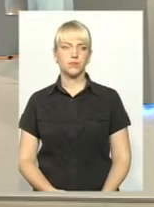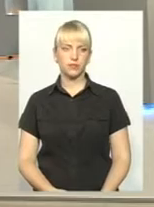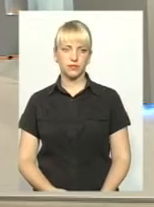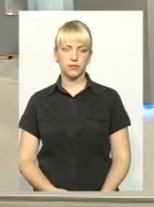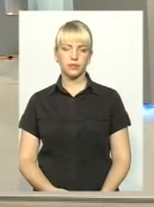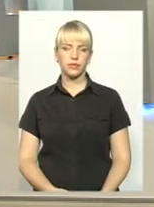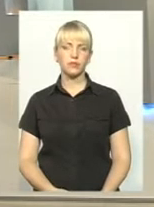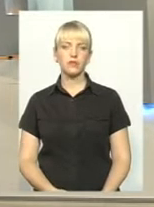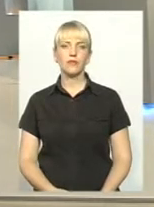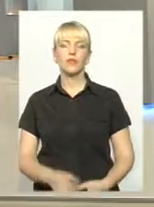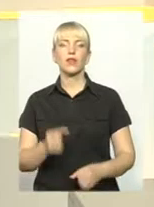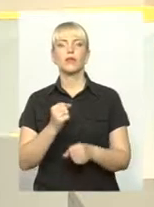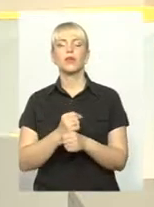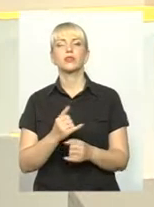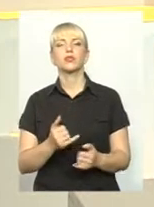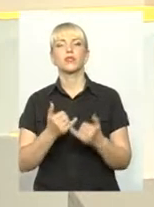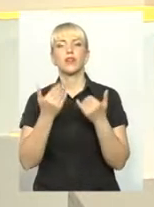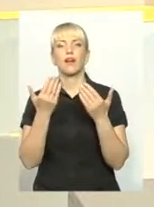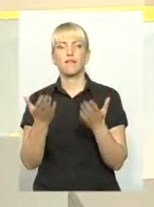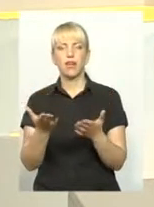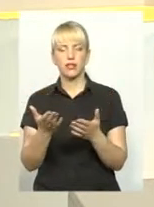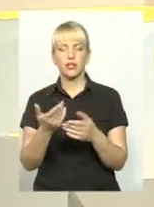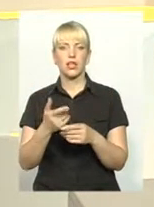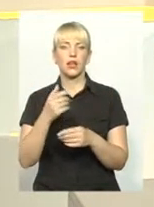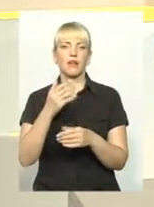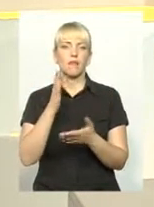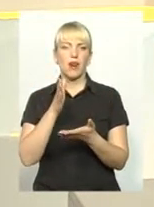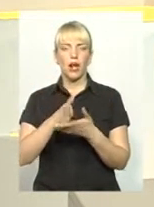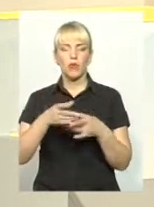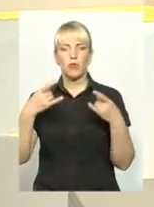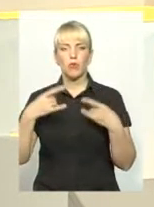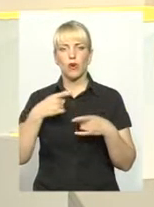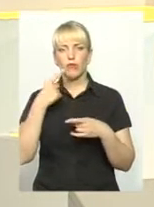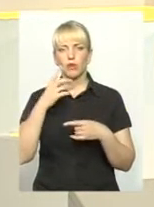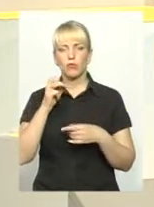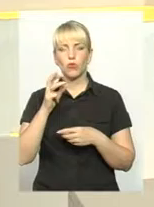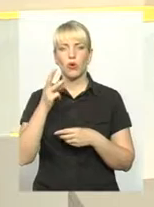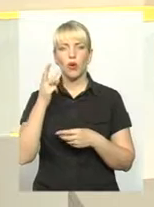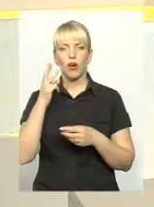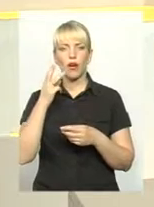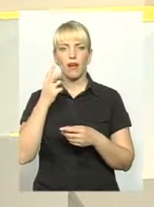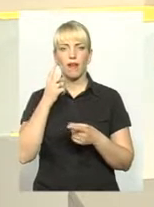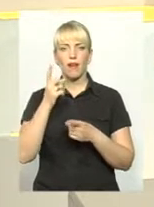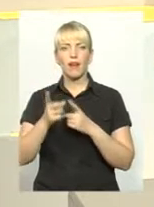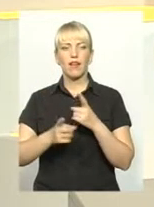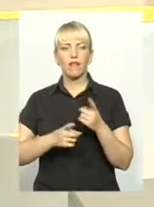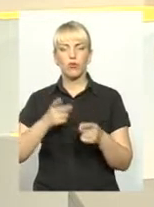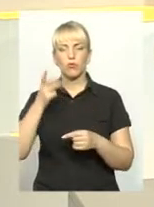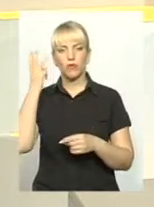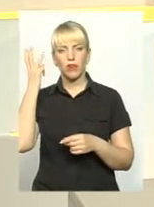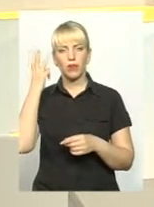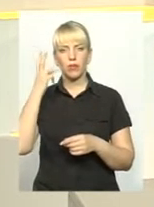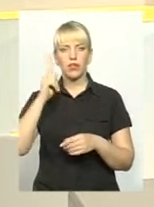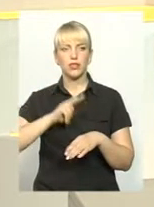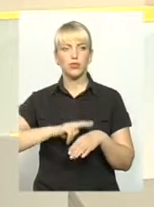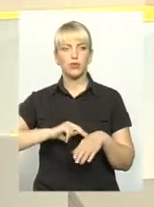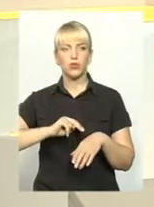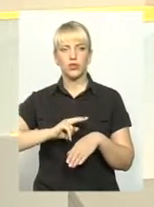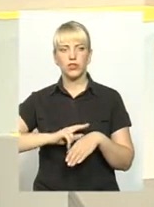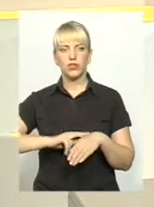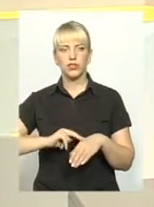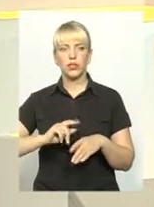Нагадую, працюємо для вас у прямому ефірі, говоримо про реформування Хмельницької поліції, поліції